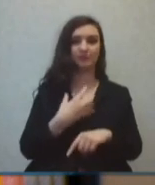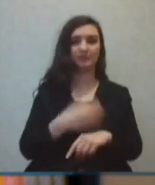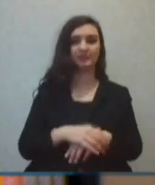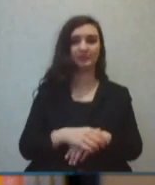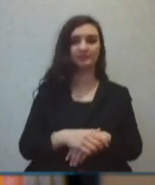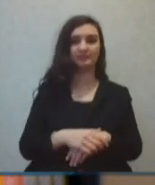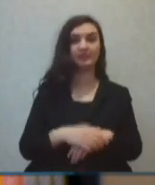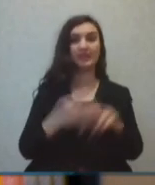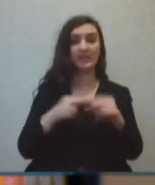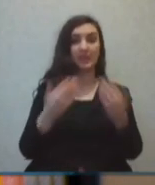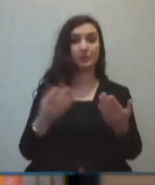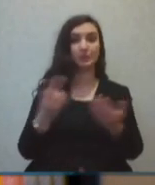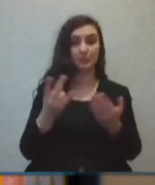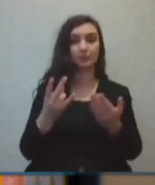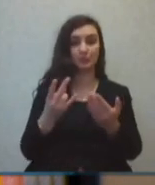აი, ეს უნდა